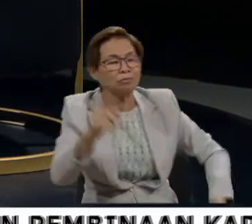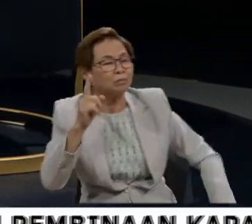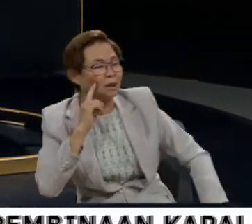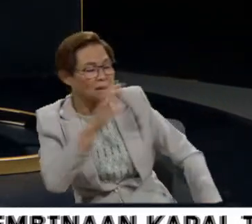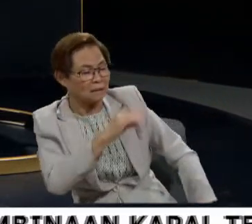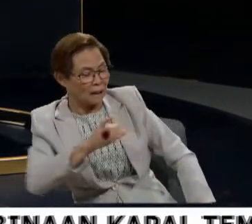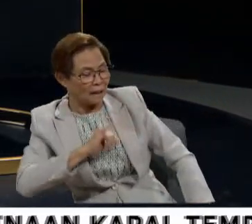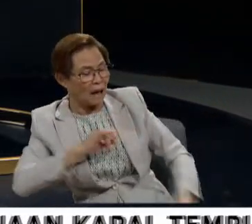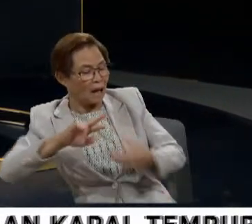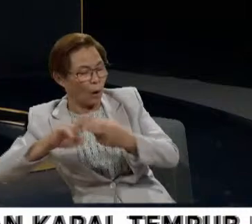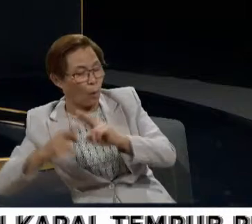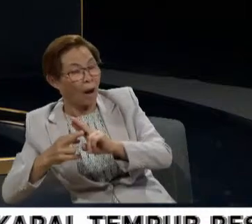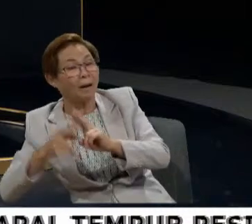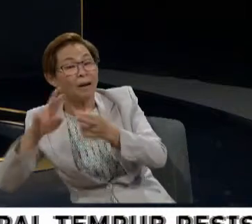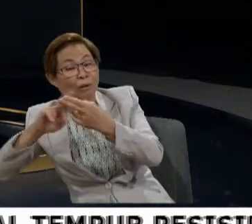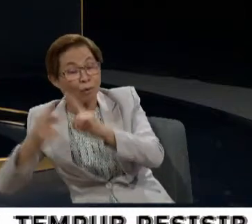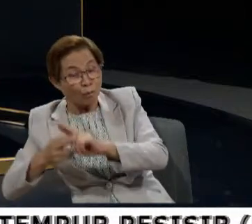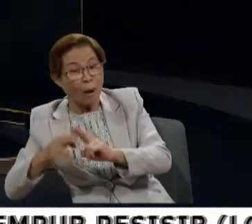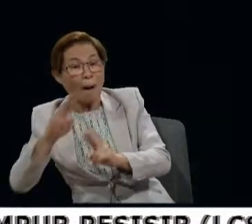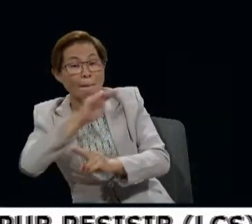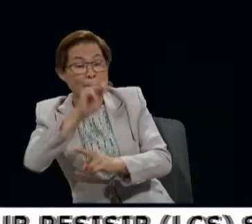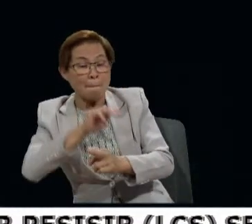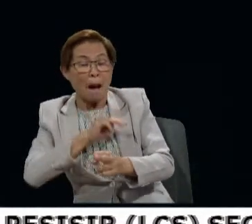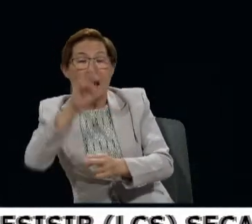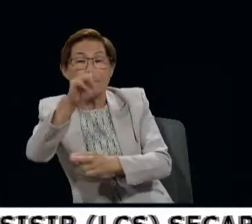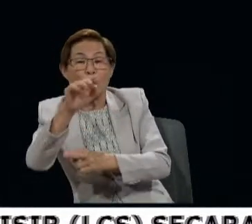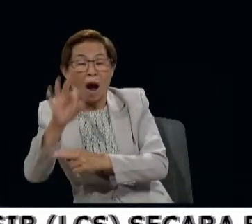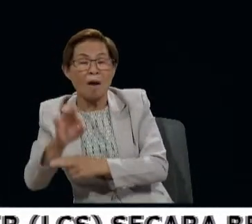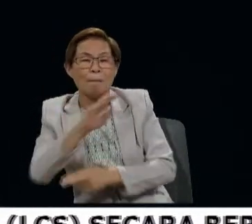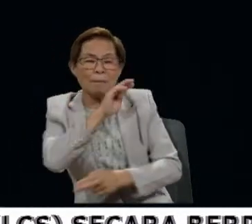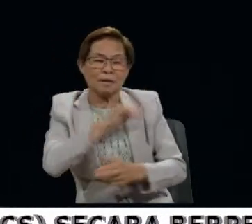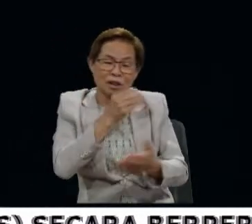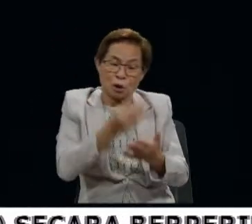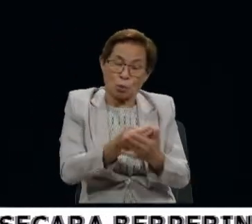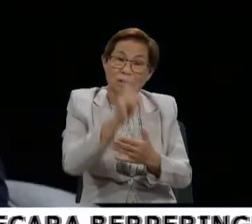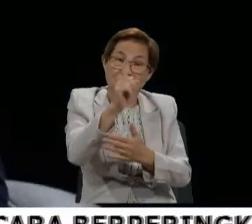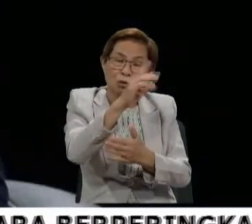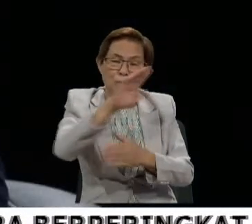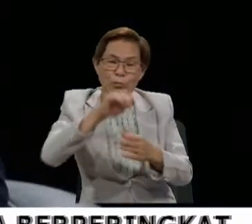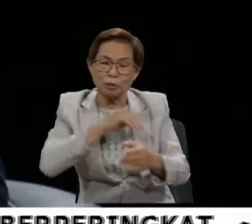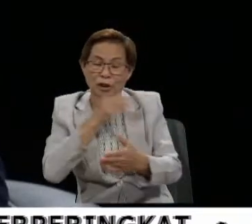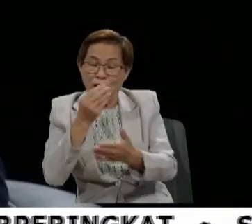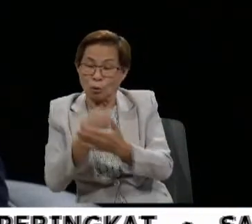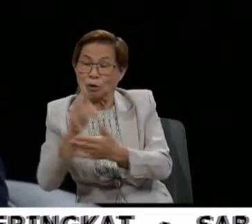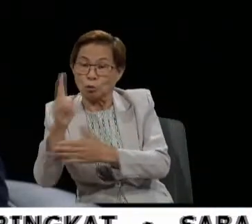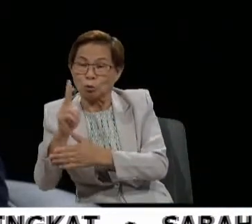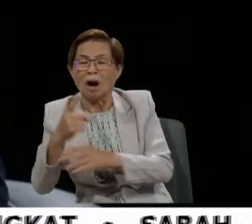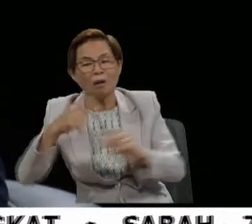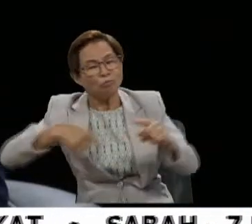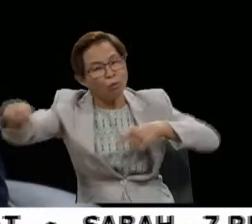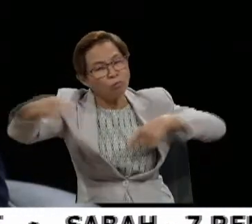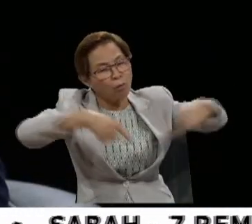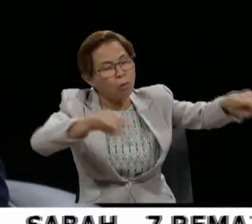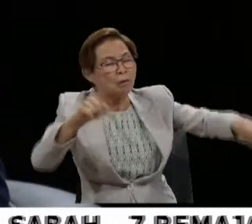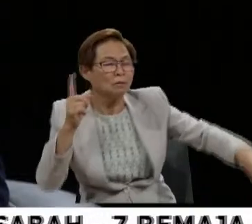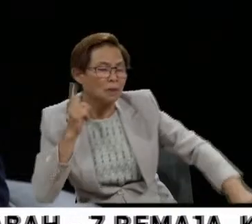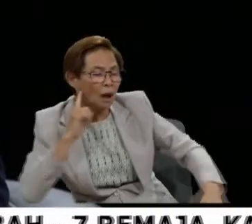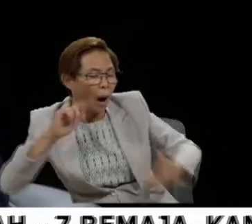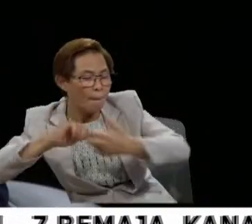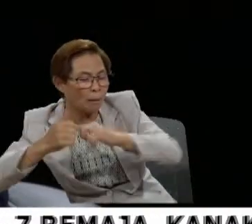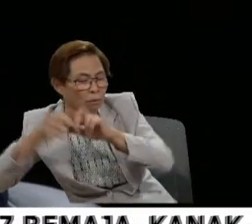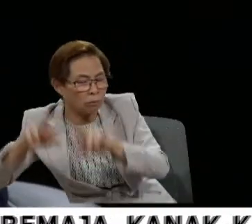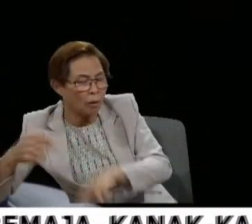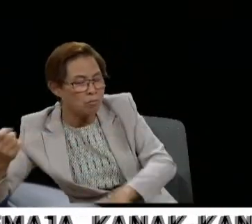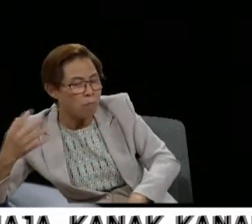rakan-rakan saya di Kementerian kewangan terutamanya timbalan menteri kewangan satu dengan timbalan Menteri kewangan dua juga akan turun mendengar isuisu rakyat